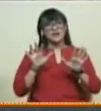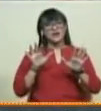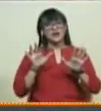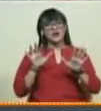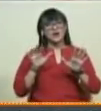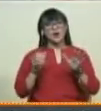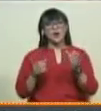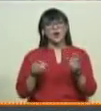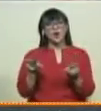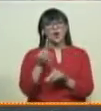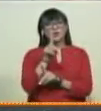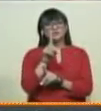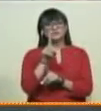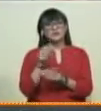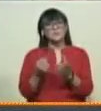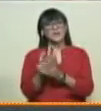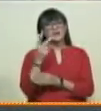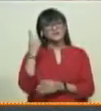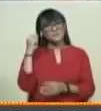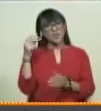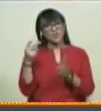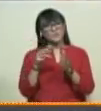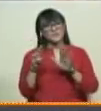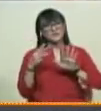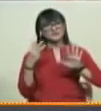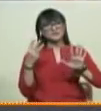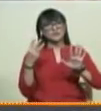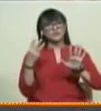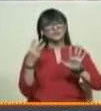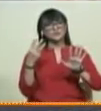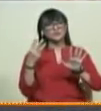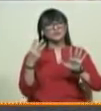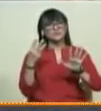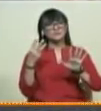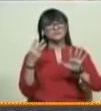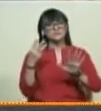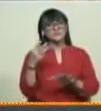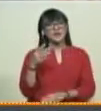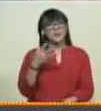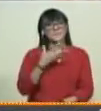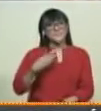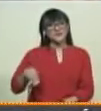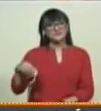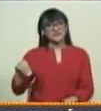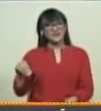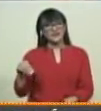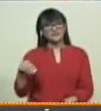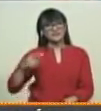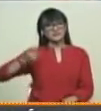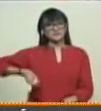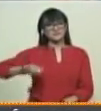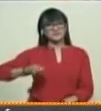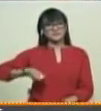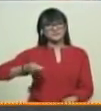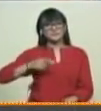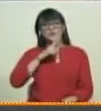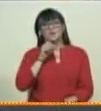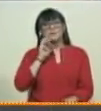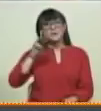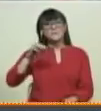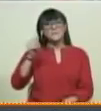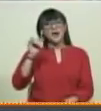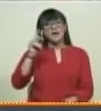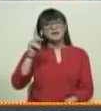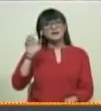2018, el presidente del Tribunal Constitucional venezolano, Michael Jose Moreno Perez,